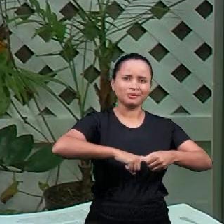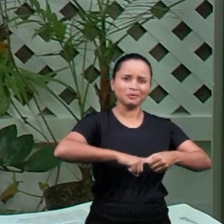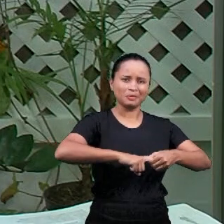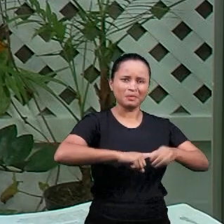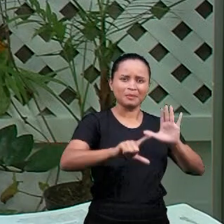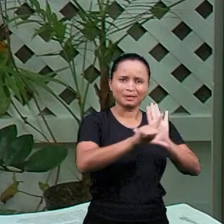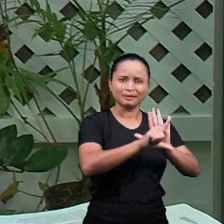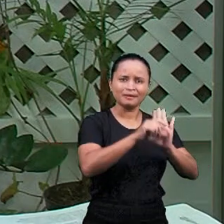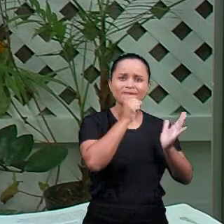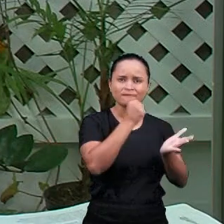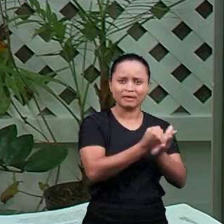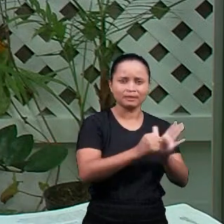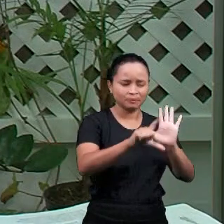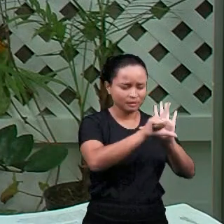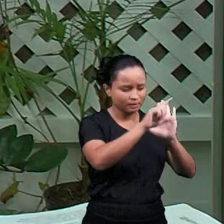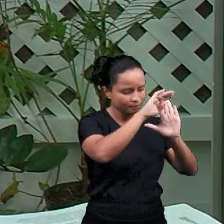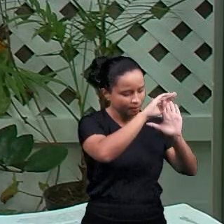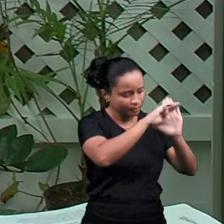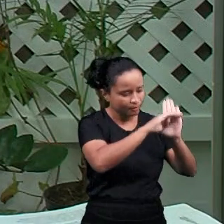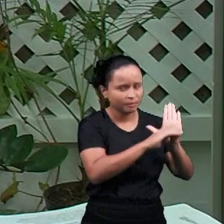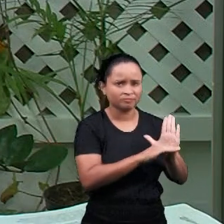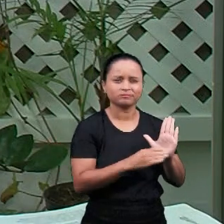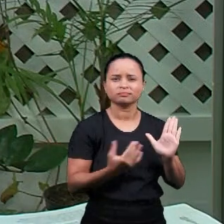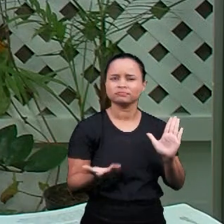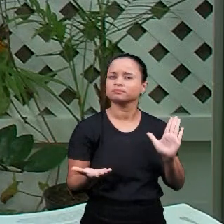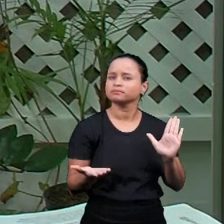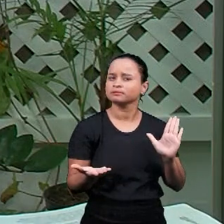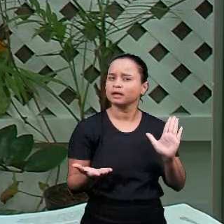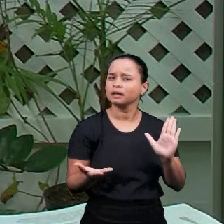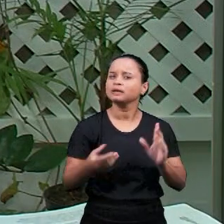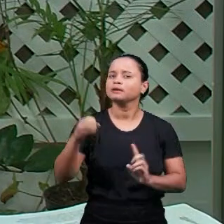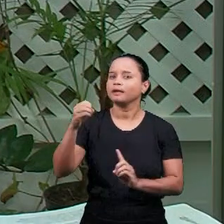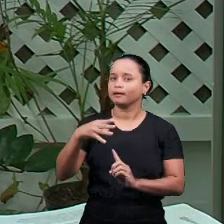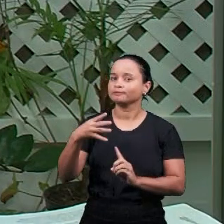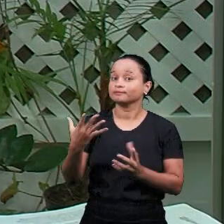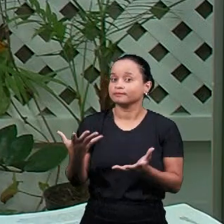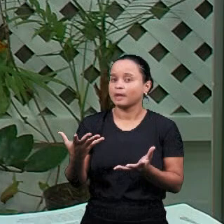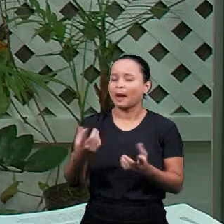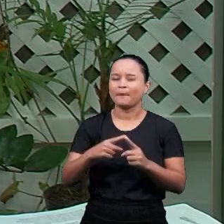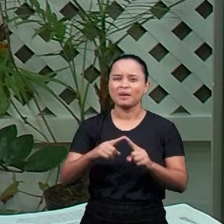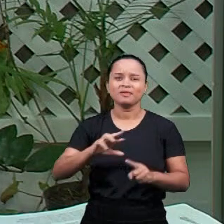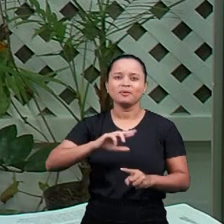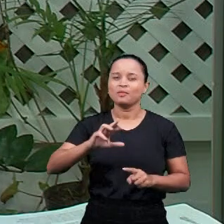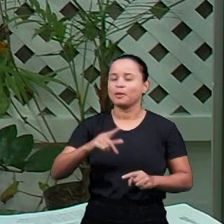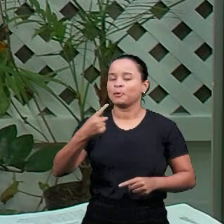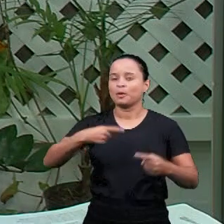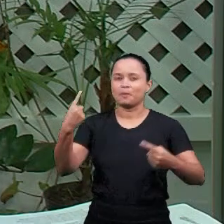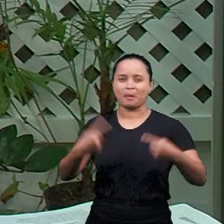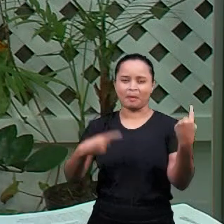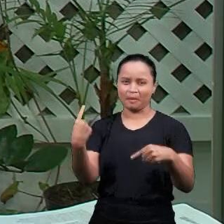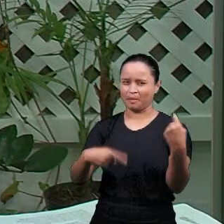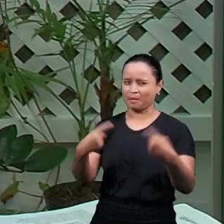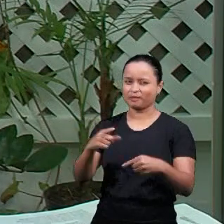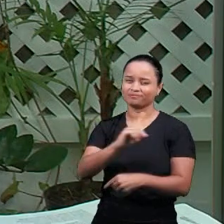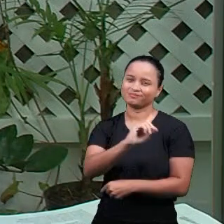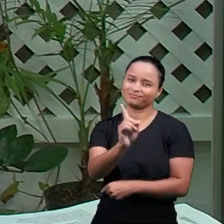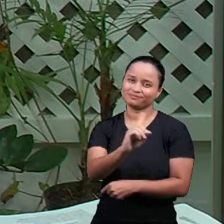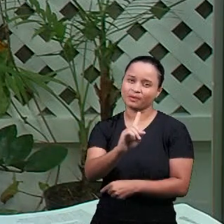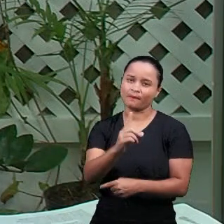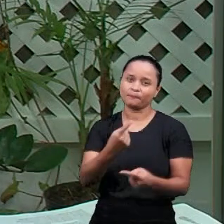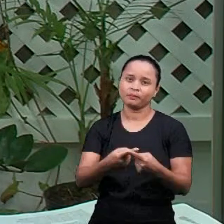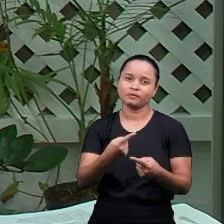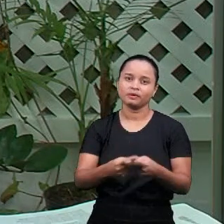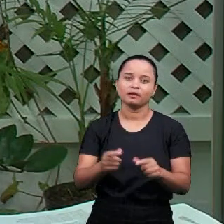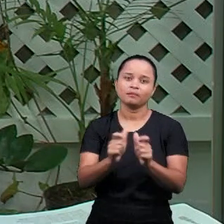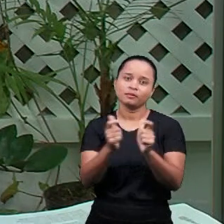la loi au Nouveau Testament. Donc il disait de la grâce, vous êtes déchus. Ce n'est pas un sujet pour